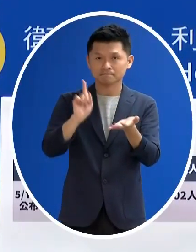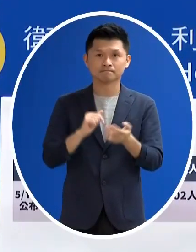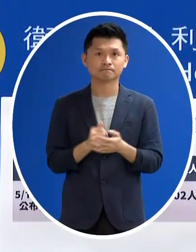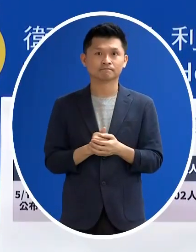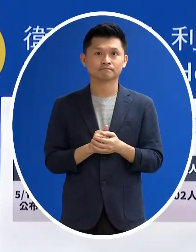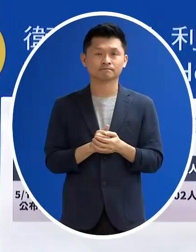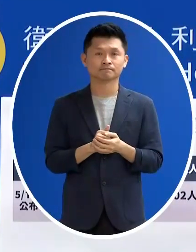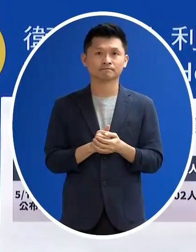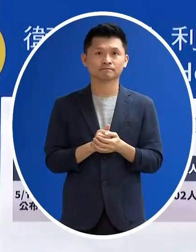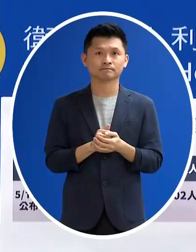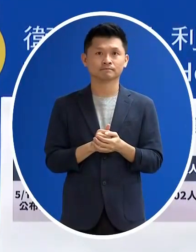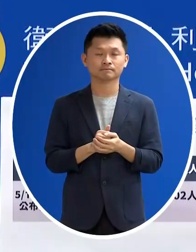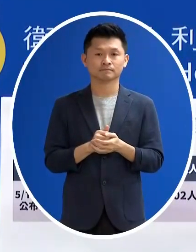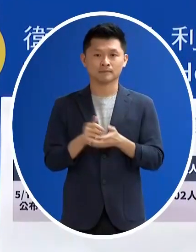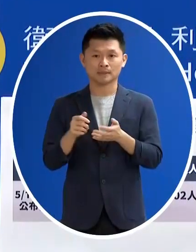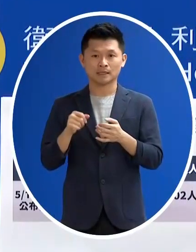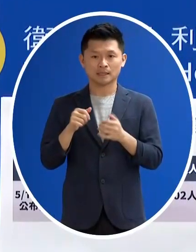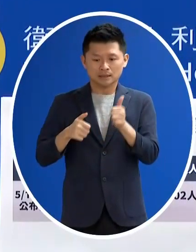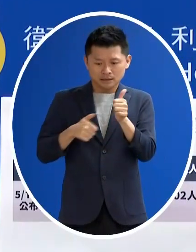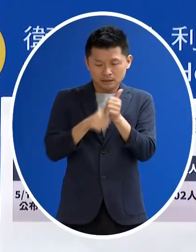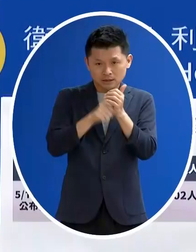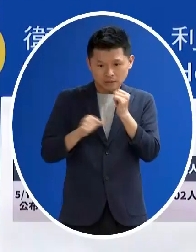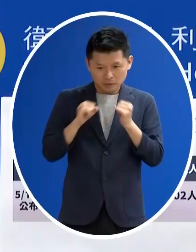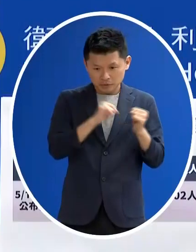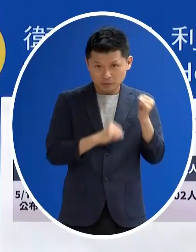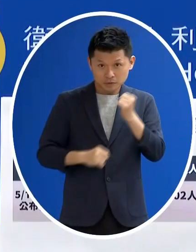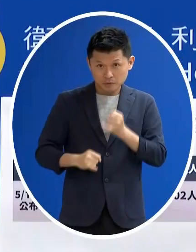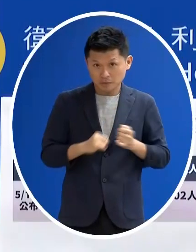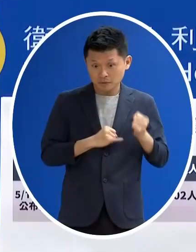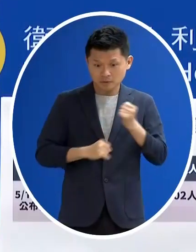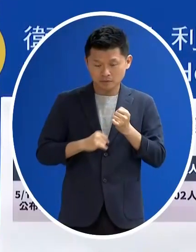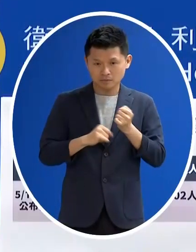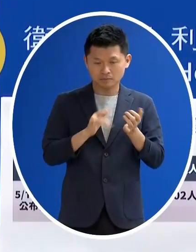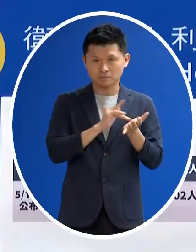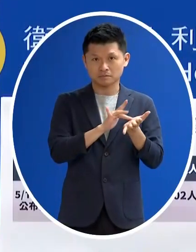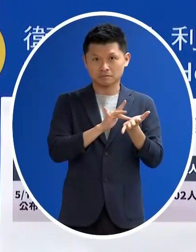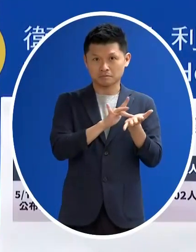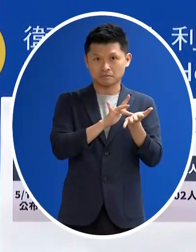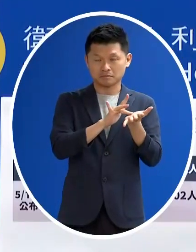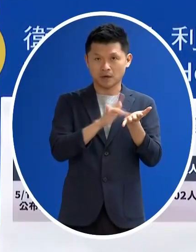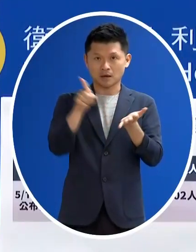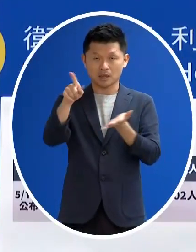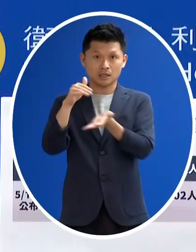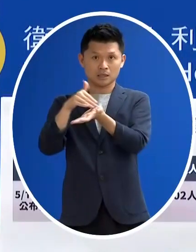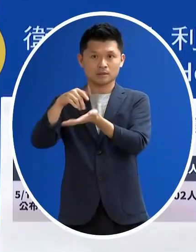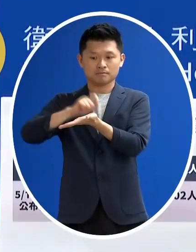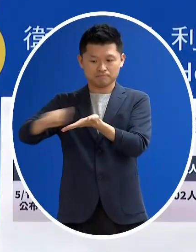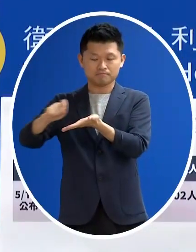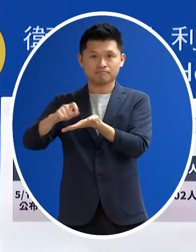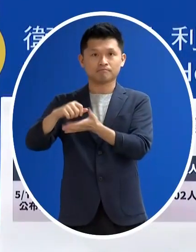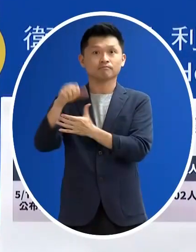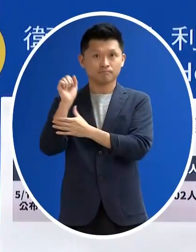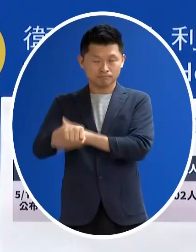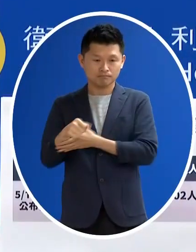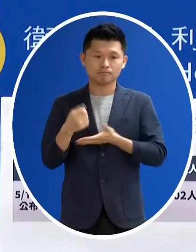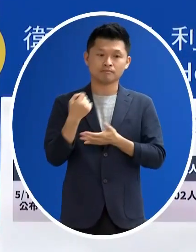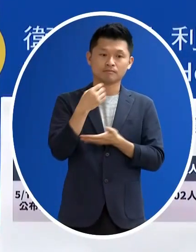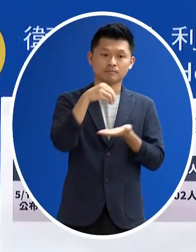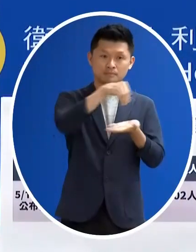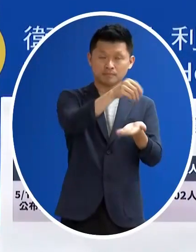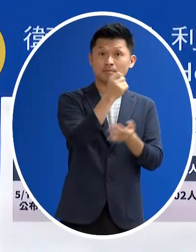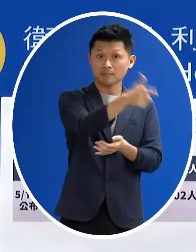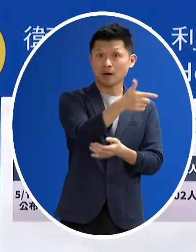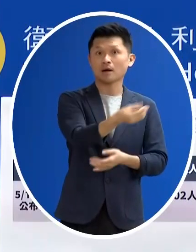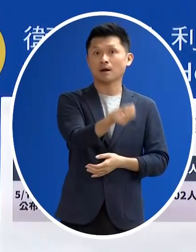用的药物治疗寄生虫疾病应该要有医师的处方才可以被买到，不过动物也